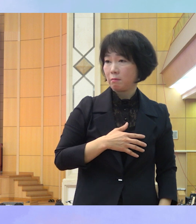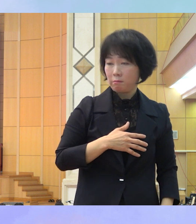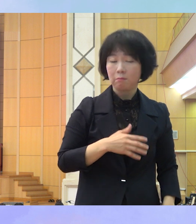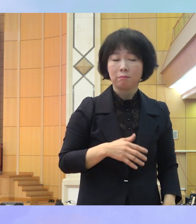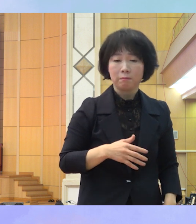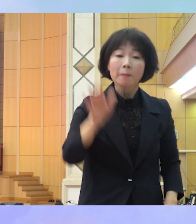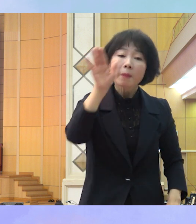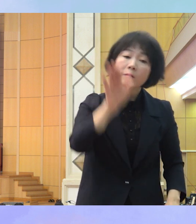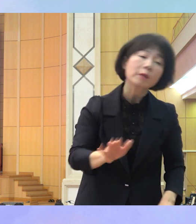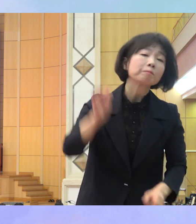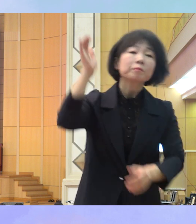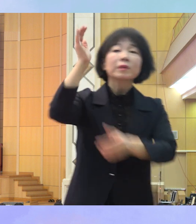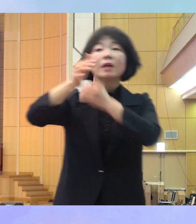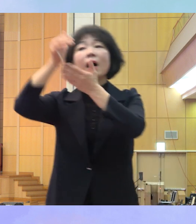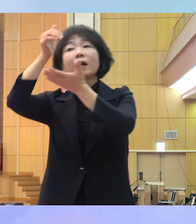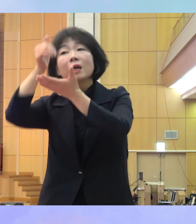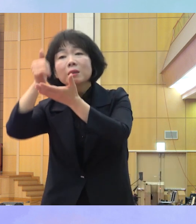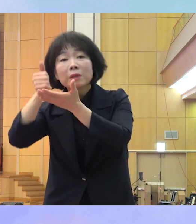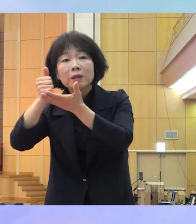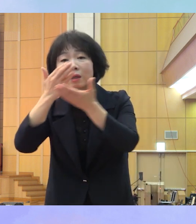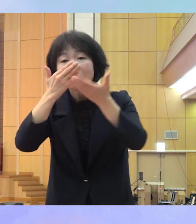애굽에서 해방시키는데,